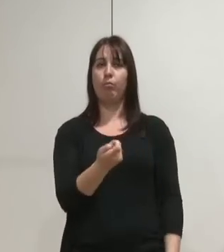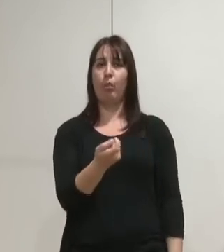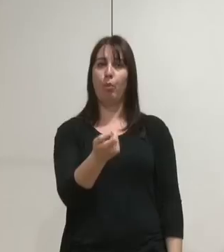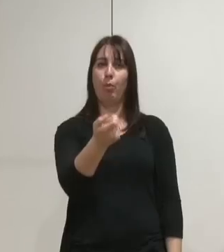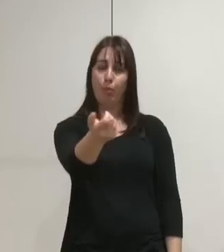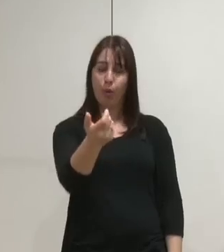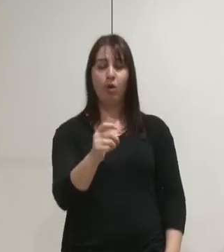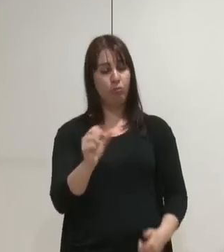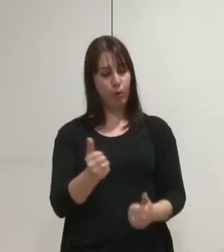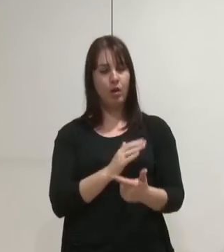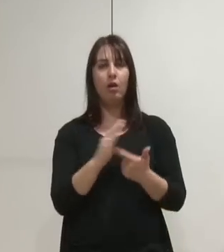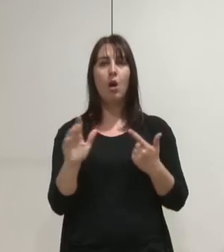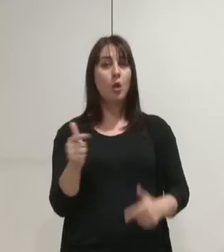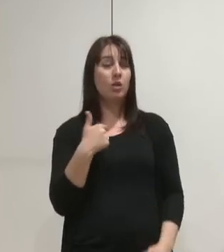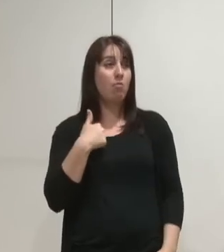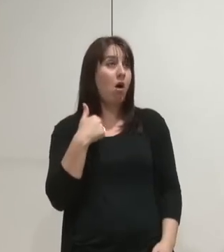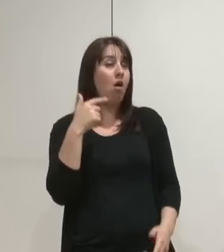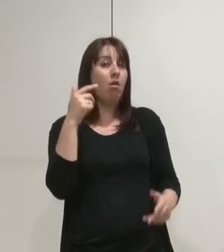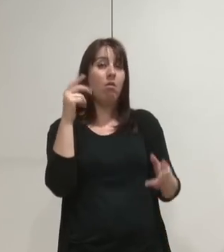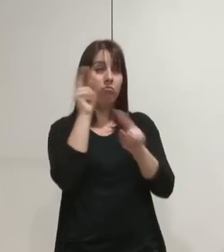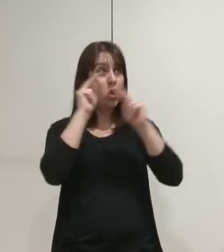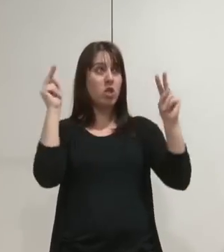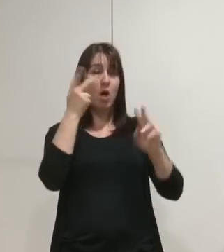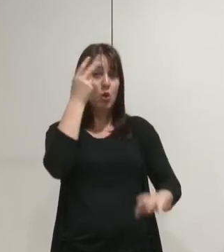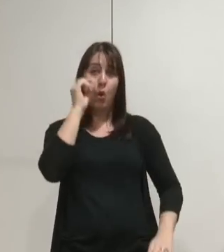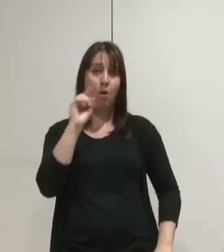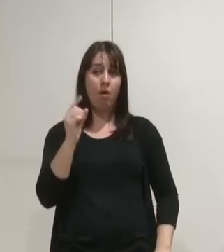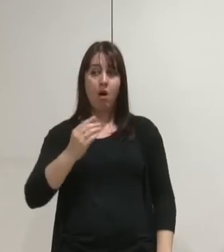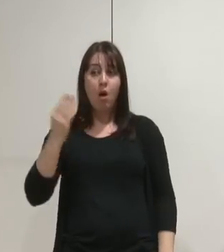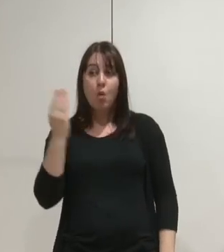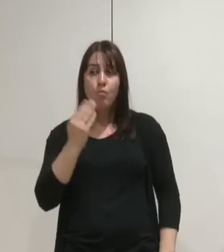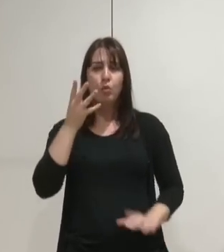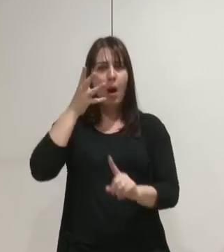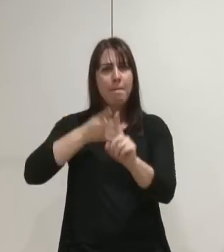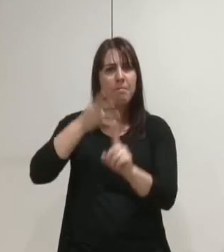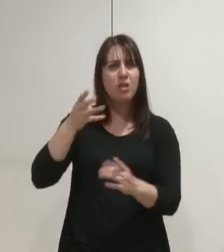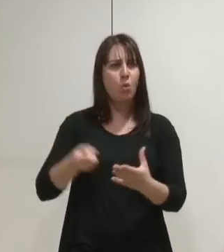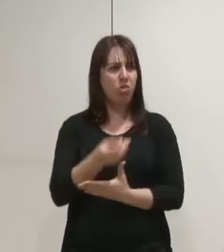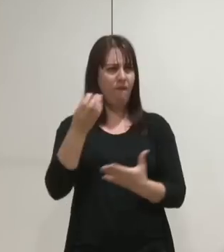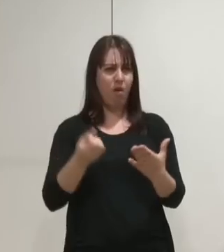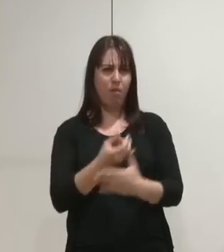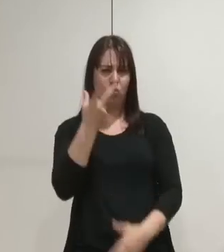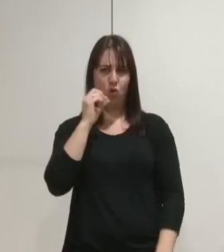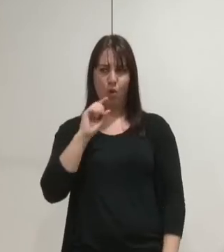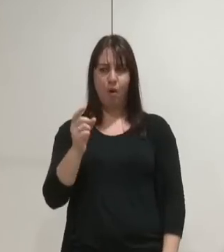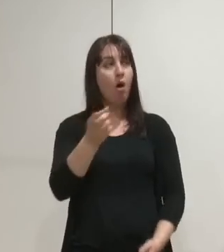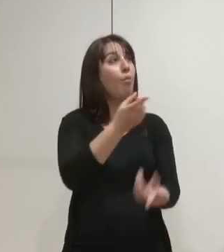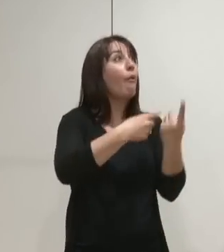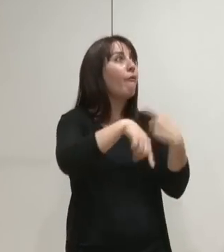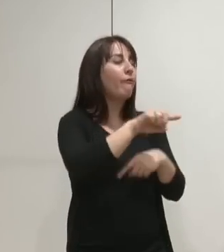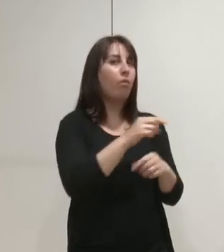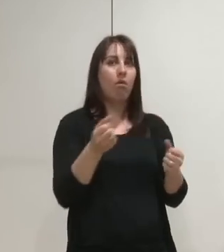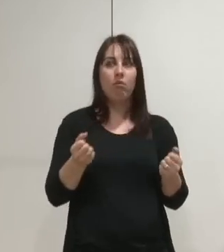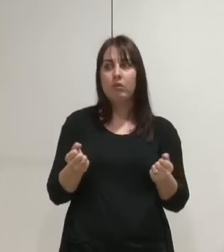d'une manière générale moi je ne comprend pas qu'on ait besoin de passer par une mission d'information pour que vous